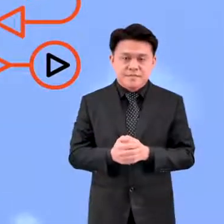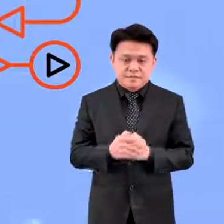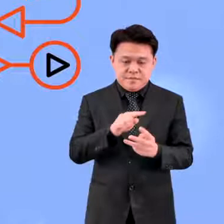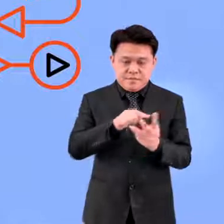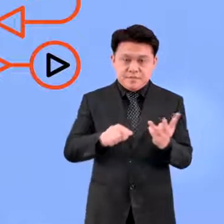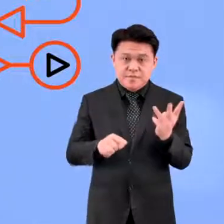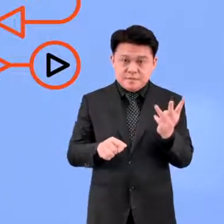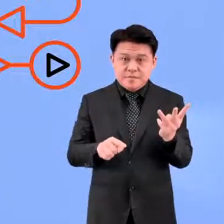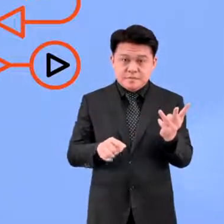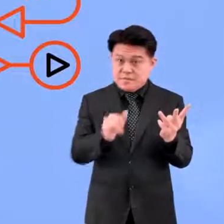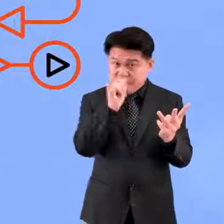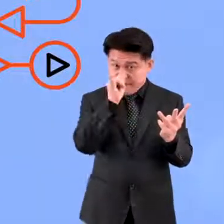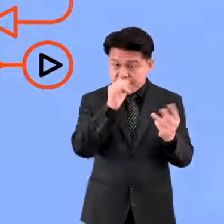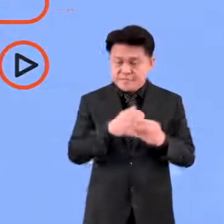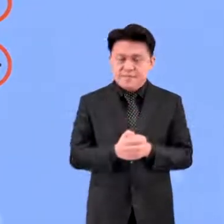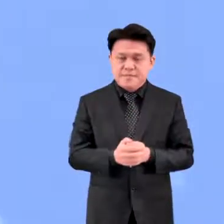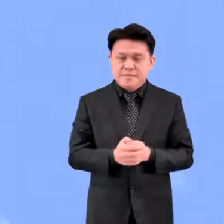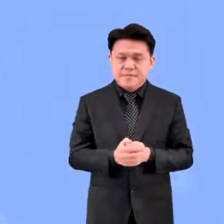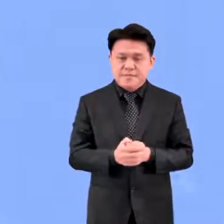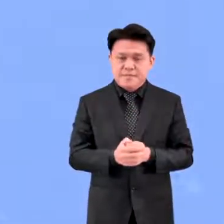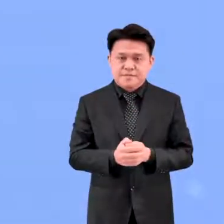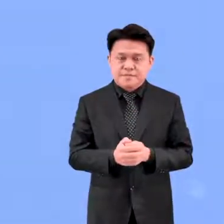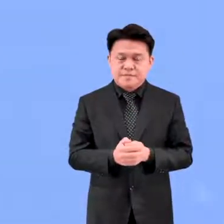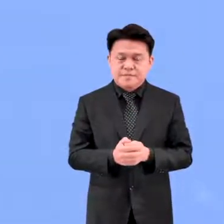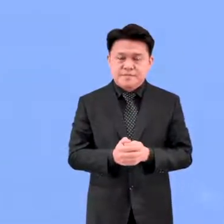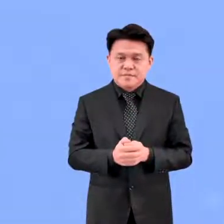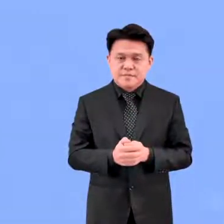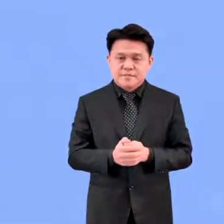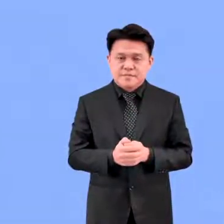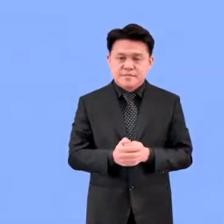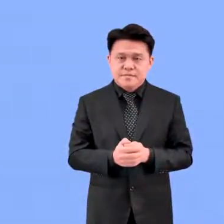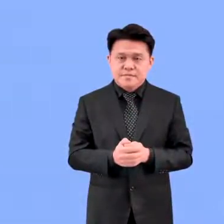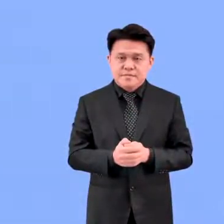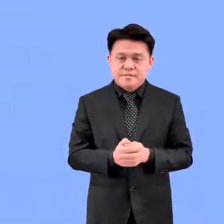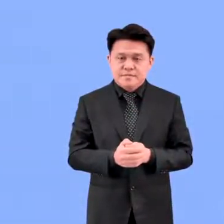참여 중단, 이렇게 총 3가지입니다.